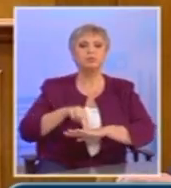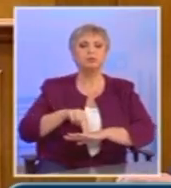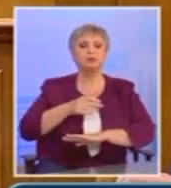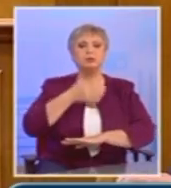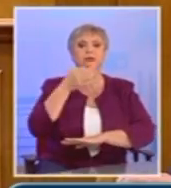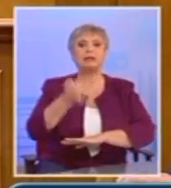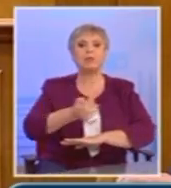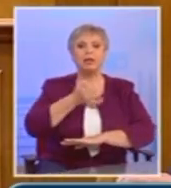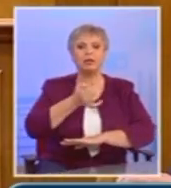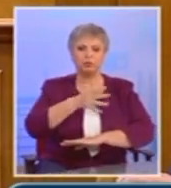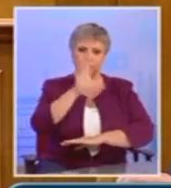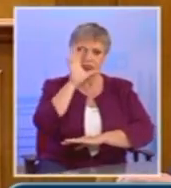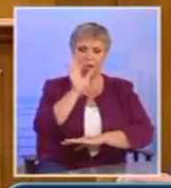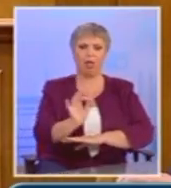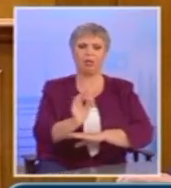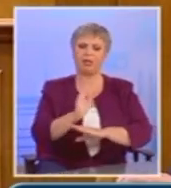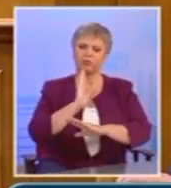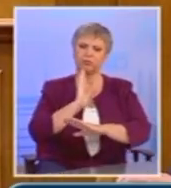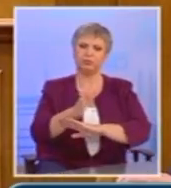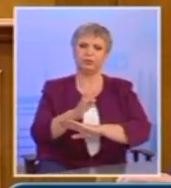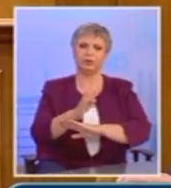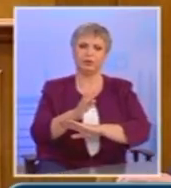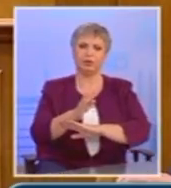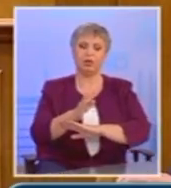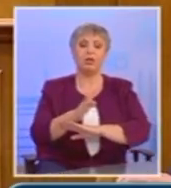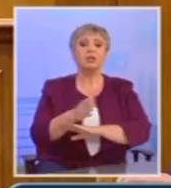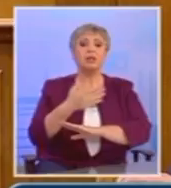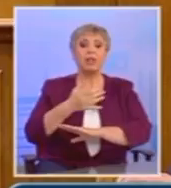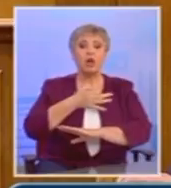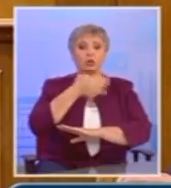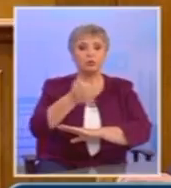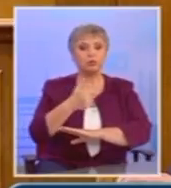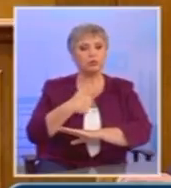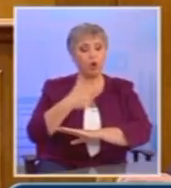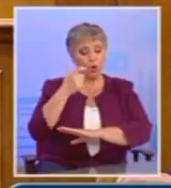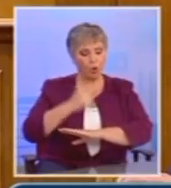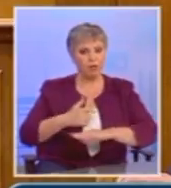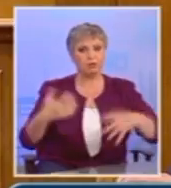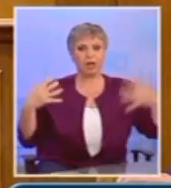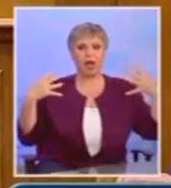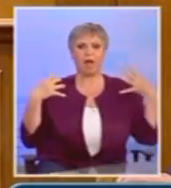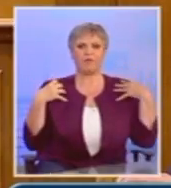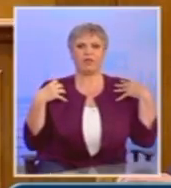μιλώντας τη γλώσσα της αλήθειας, με ευθύνη απέναντι στο σώμα και απέναντι στον ελληνικό λαό,